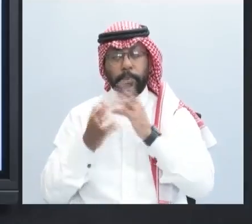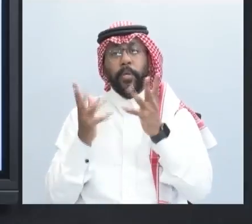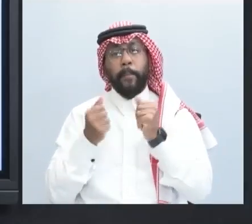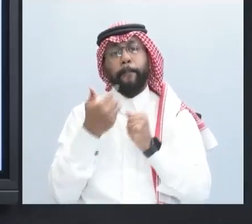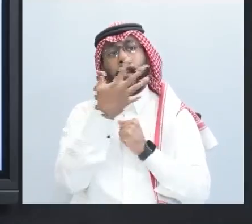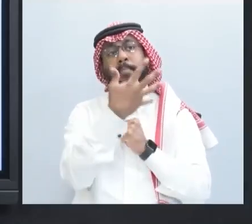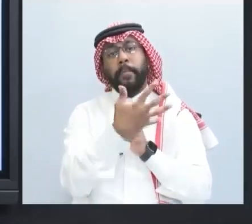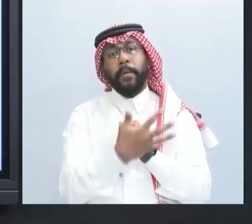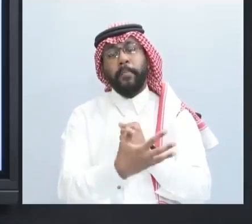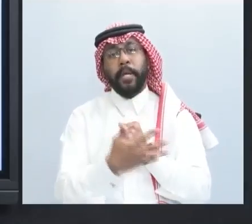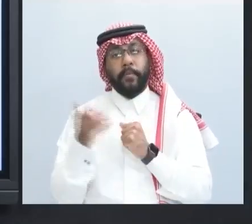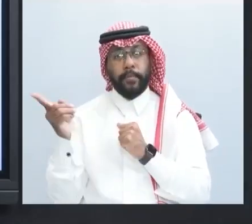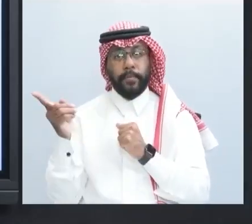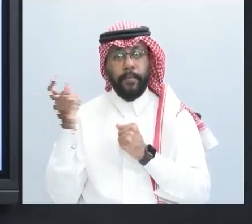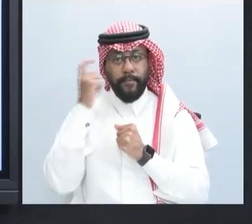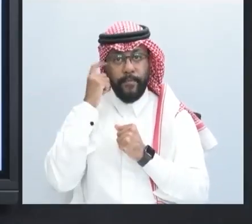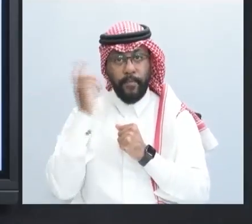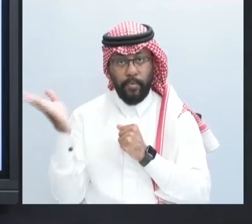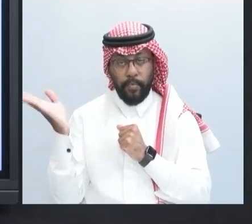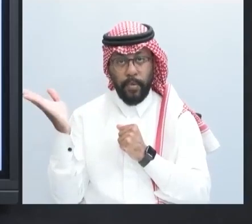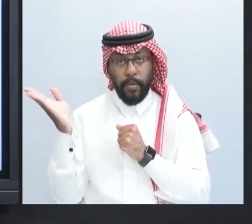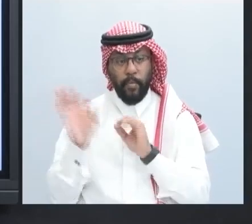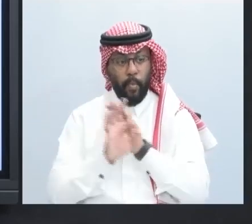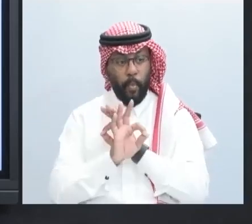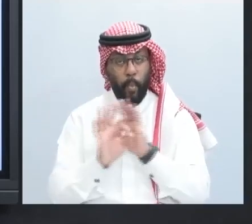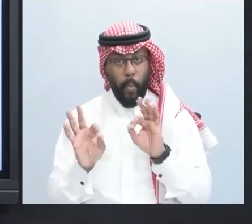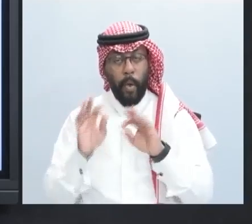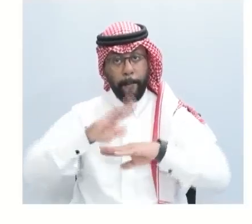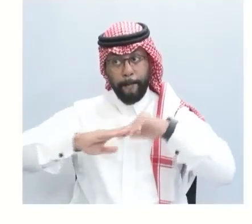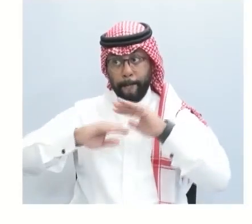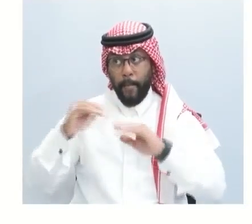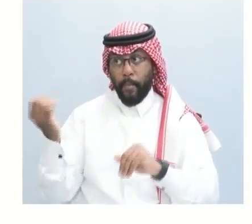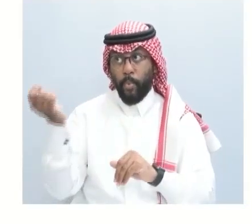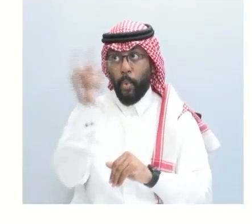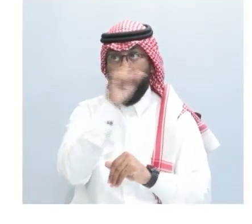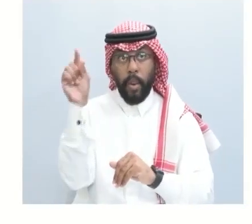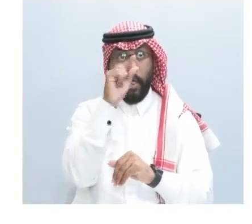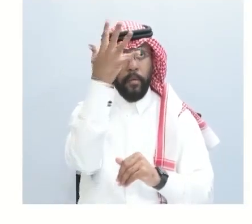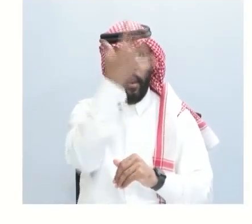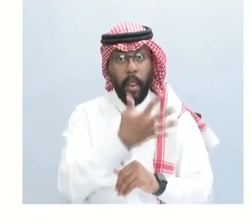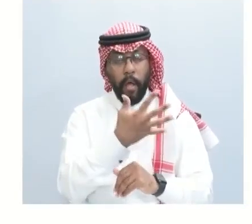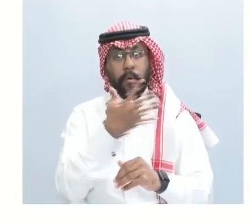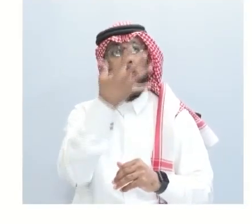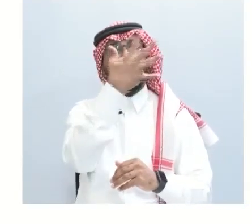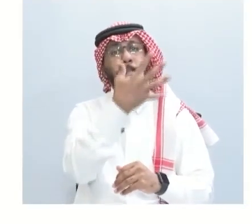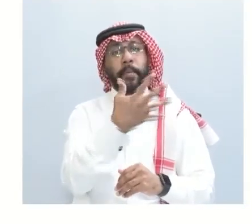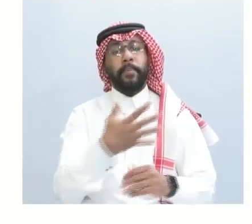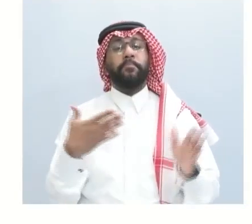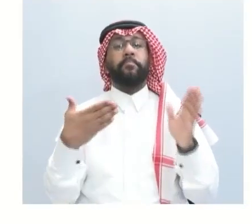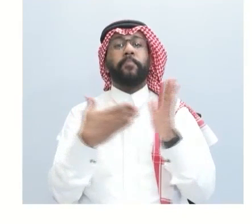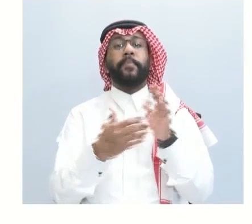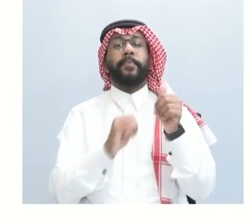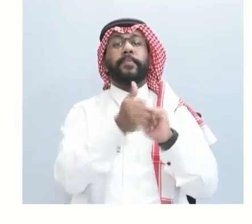خمسه امام كل مهاره القائ هنا بعد القاء المهاره ثم اجمع الدرجات وحدد الفائز تذكر الاسم ثم